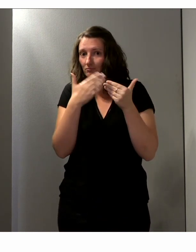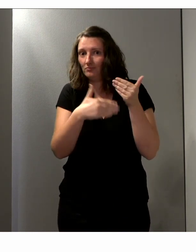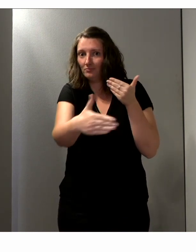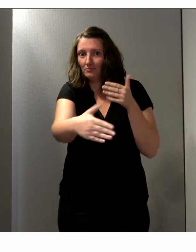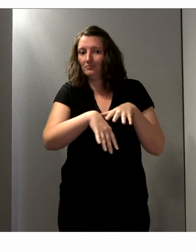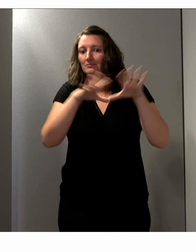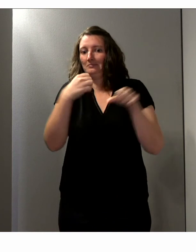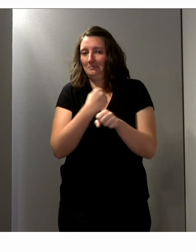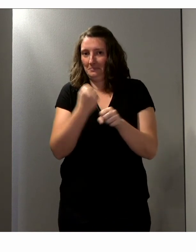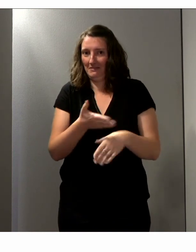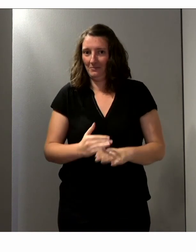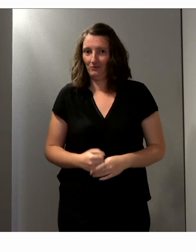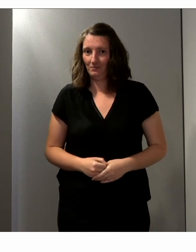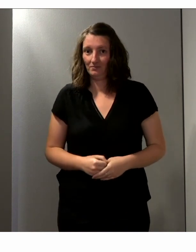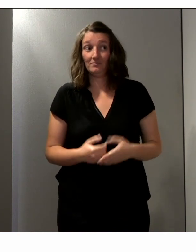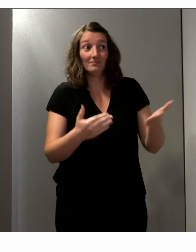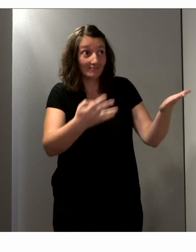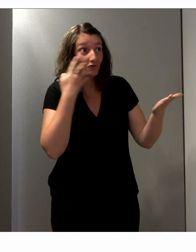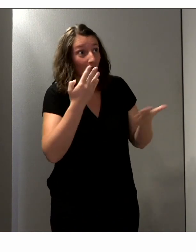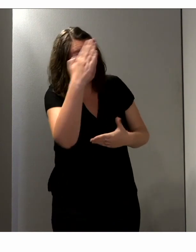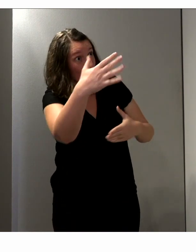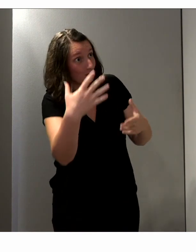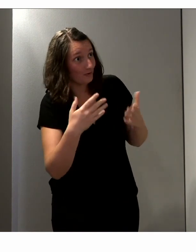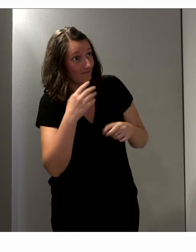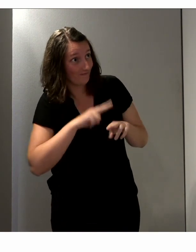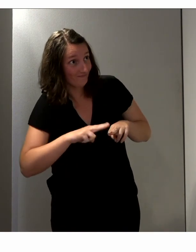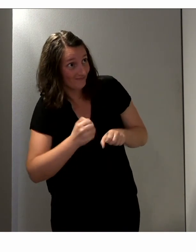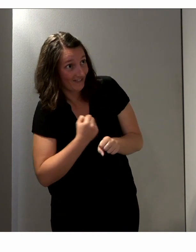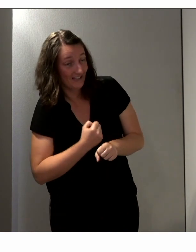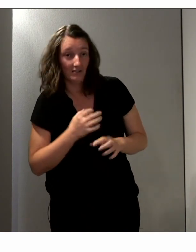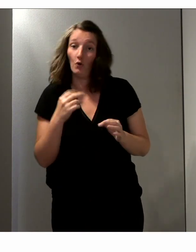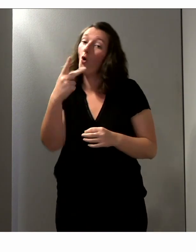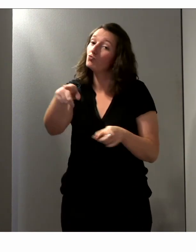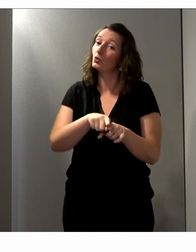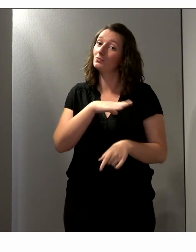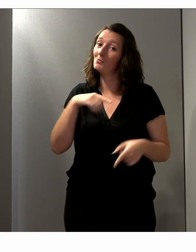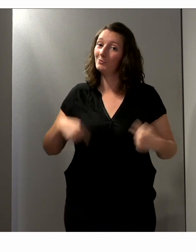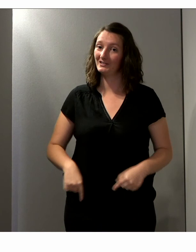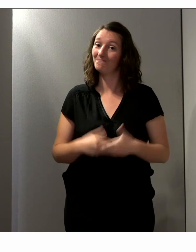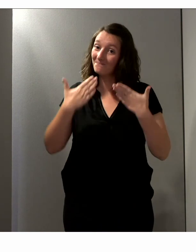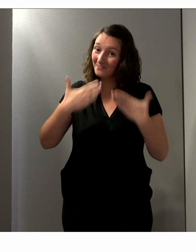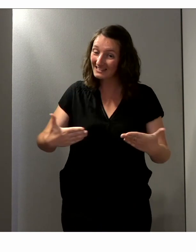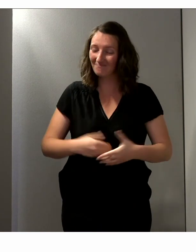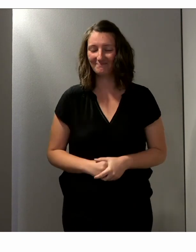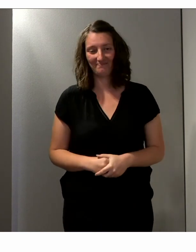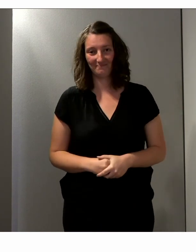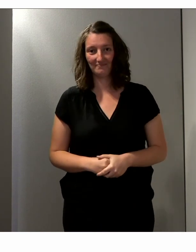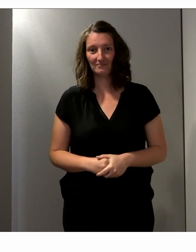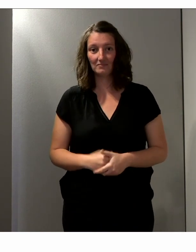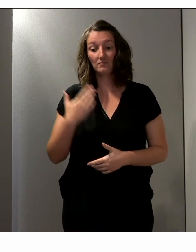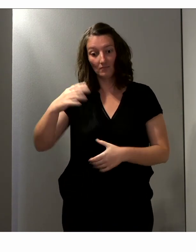pour la saison prochaine. Pour un autre chantier. Merci. Voilà. Merci. Bah, c'est un peu le vôtre aussi. Voilà, merci. C'est encore un autre